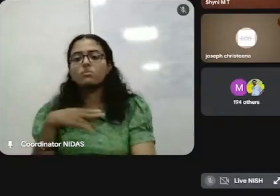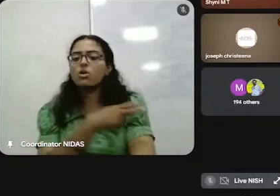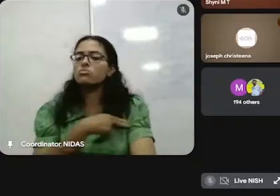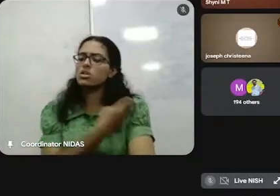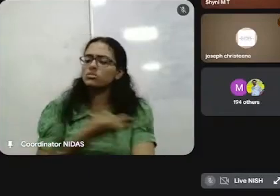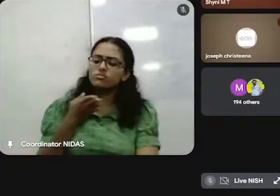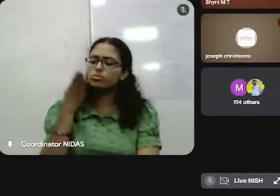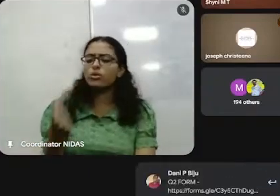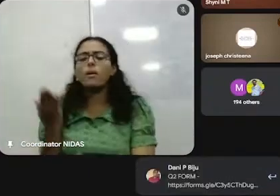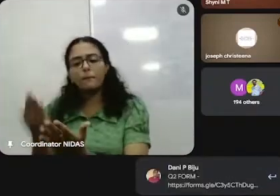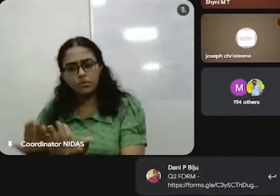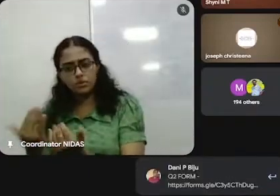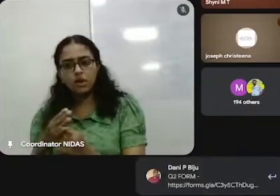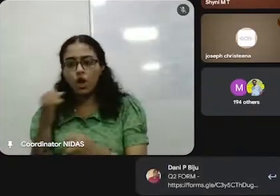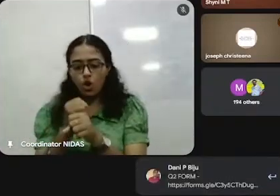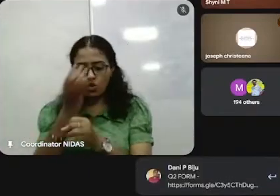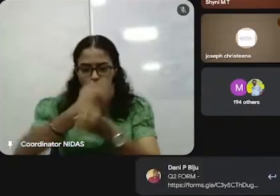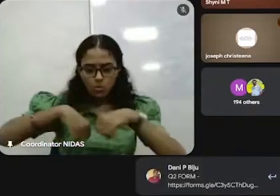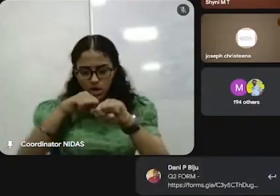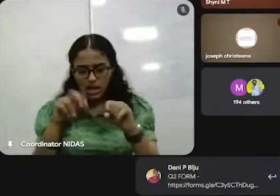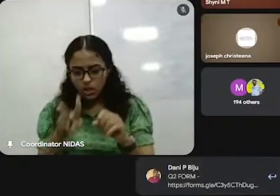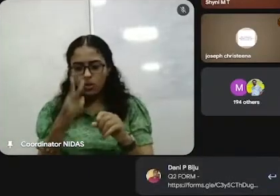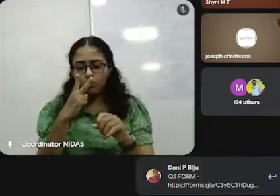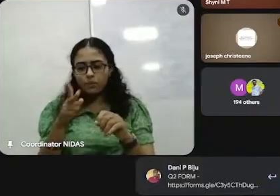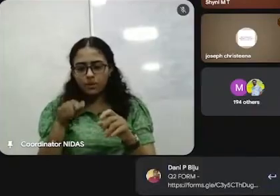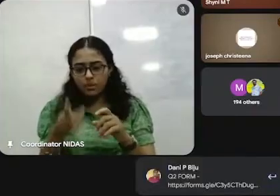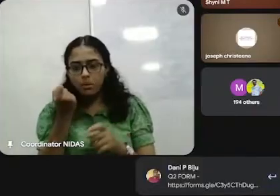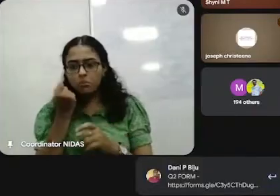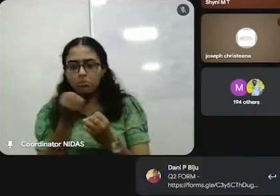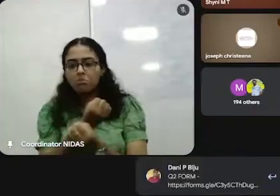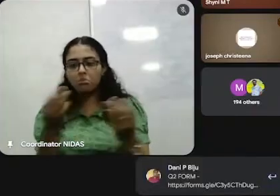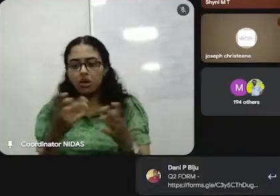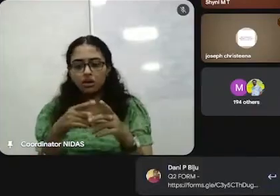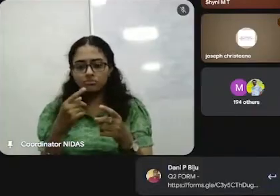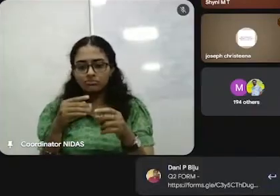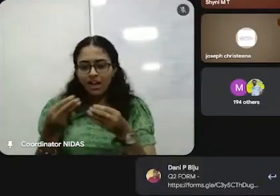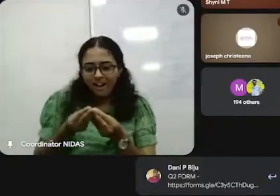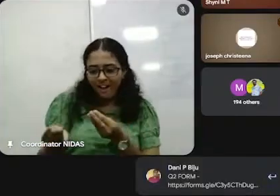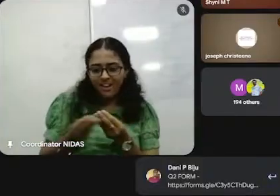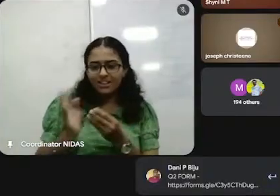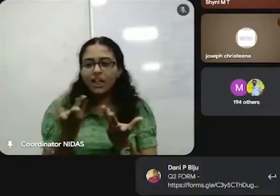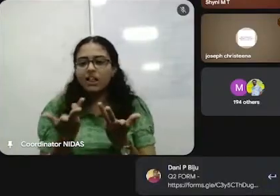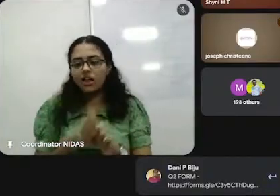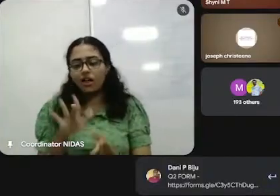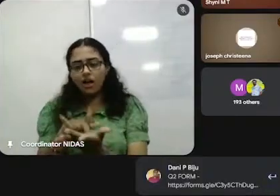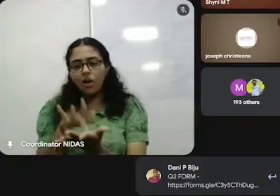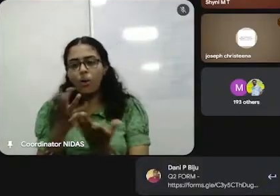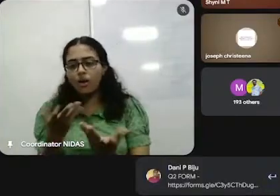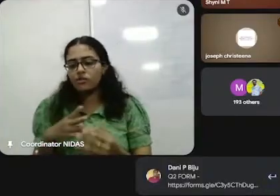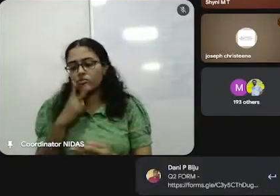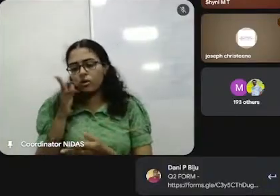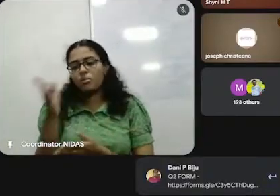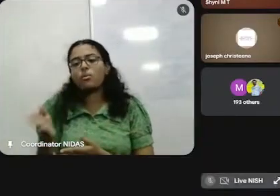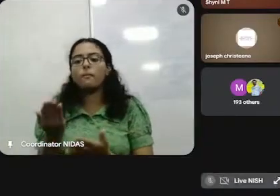അപ്പൊ അങ്ങനെ നിങ്ങൾക്ക് ഗൂഗിളിൽ നോക്കിയാൽ തന്നെ അറിയാം നിങ്ങളുടെ അടുത്ത് സ്ട്രോക്ക് റെഡി ഹോസ്പിറ്റൽ ഏതൊക്കെ ഉണ്ടെന്നുള്ളത്. അപ്പൊ അങ്ങനെയുള്ള ഒരു ആശുപത്രിയിലോട്ട്